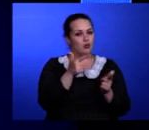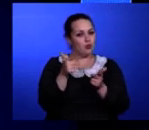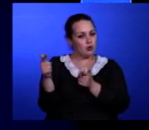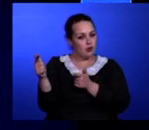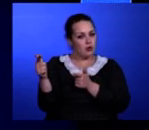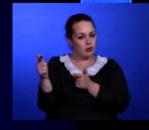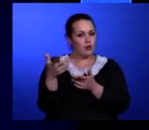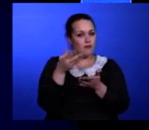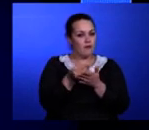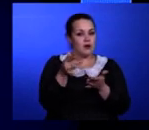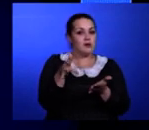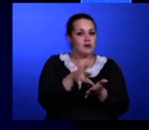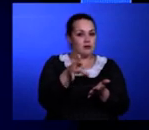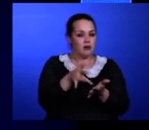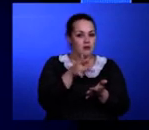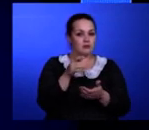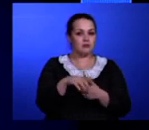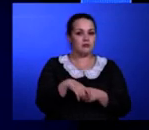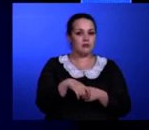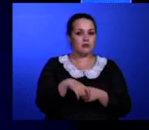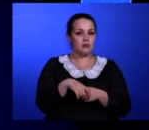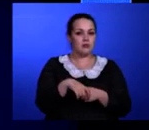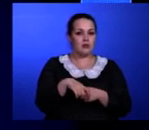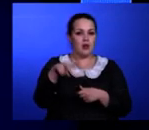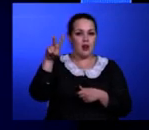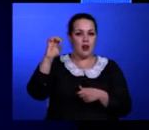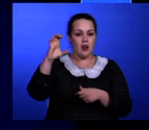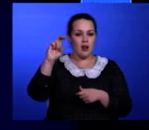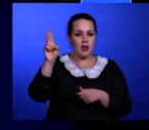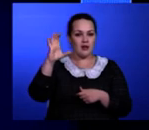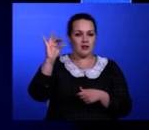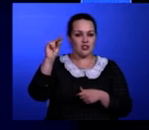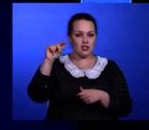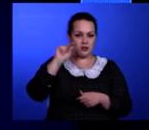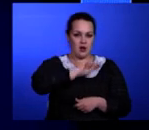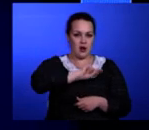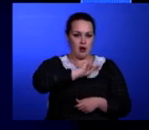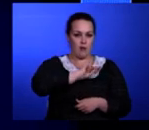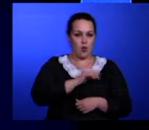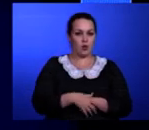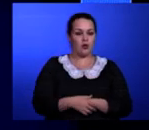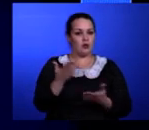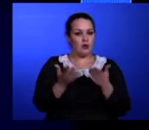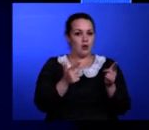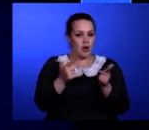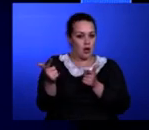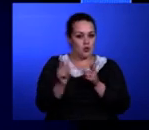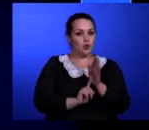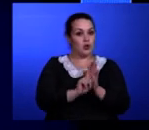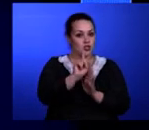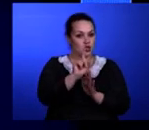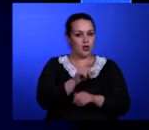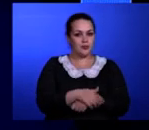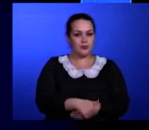пожалуйста свои тетради проведем лексическую работу если бы готов тогда